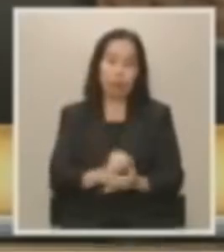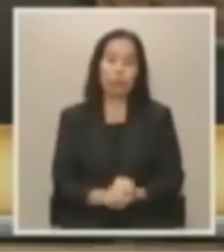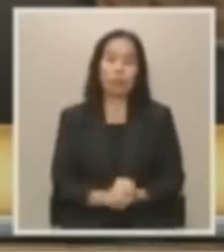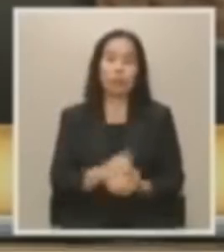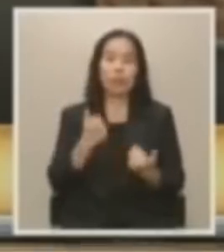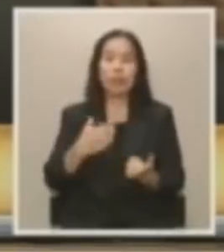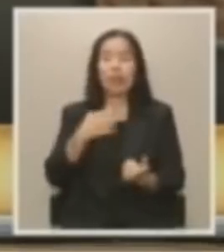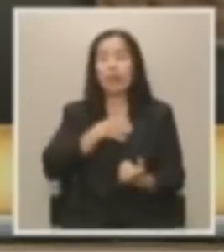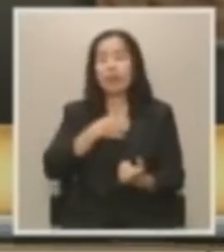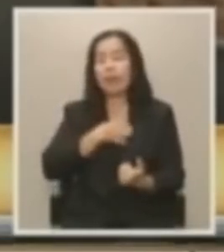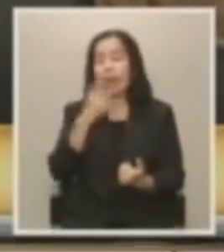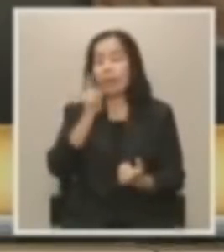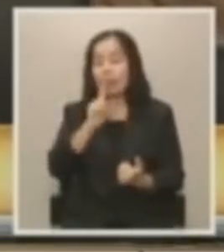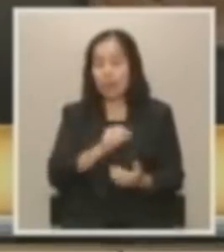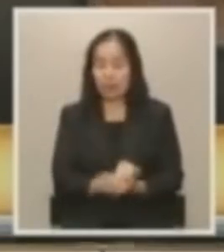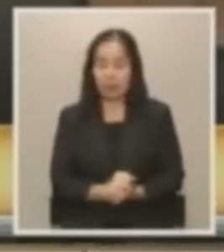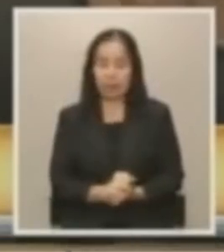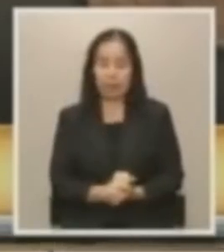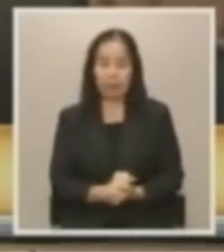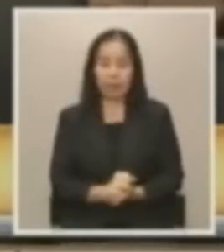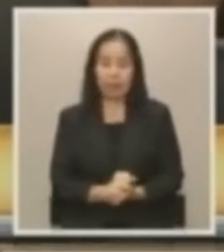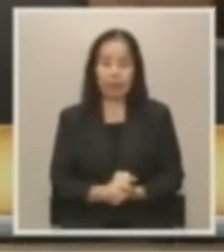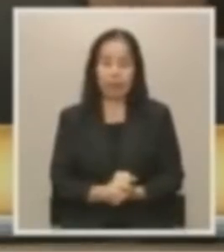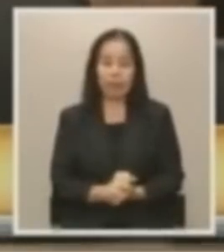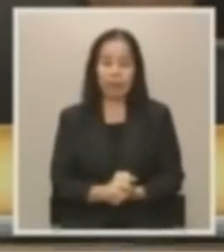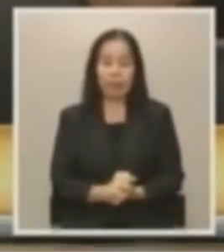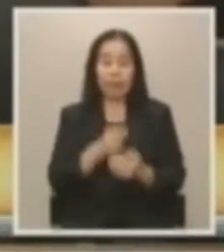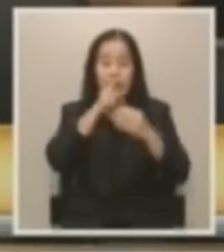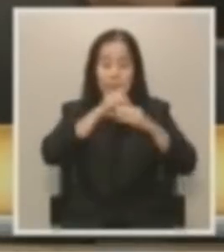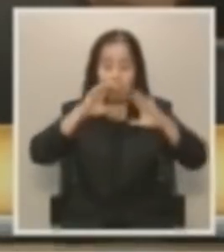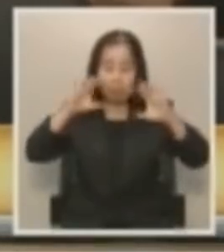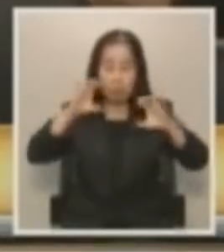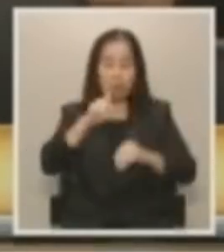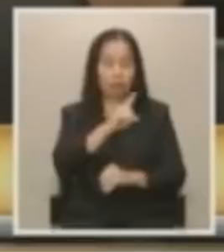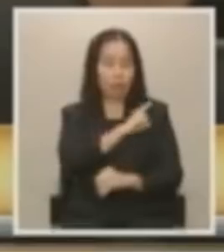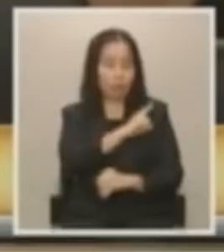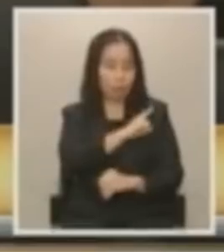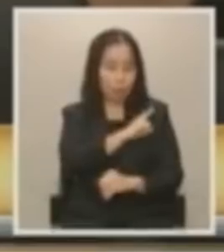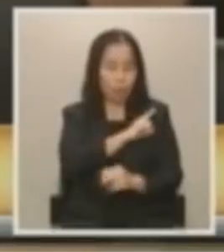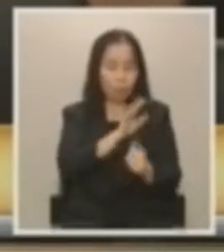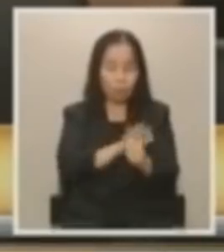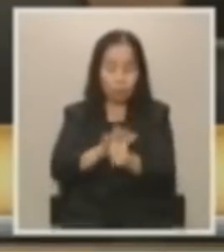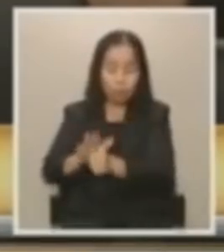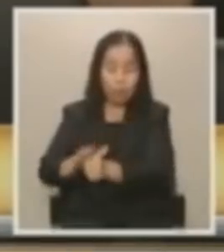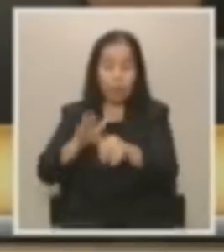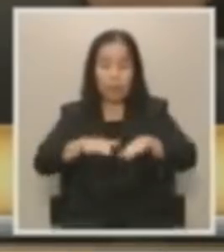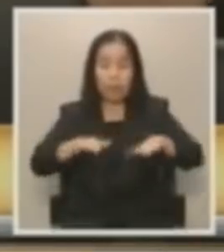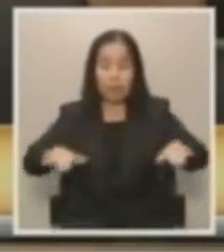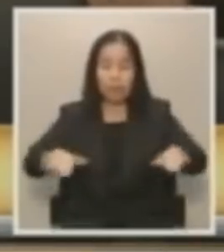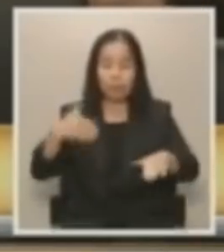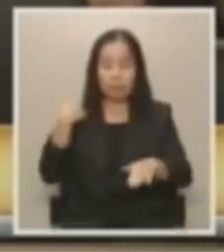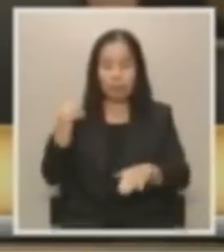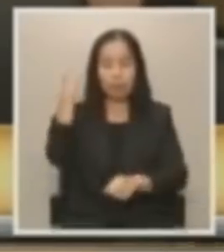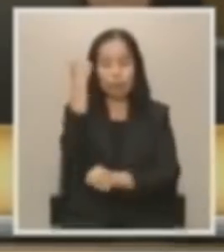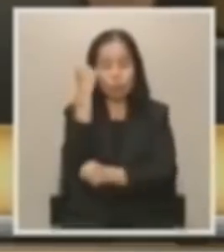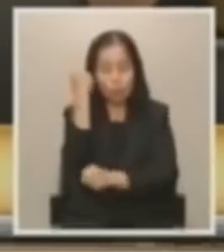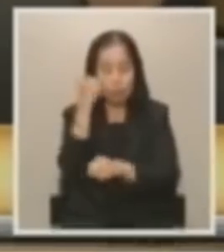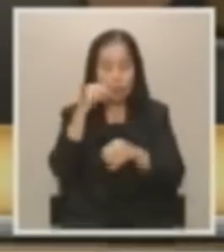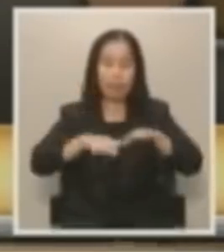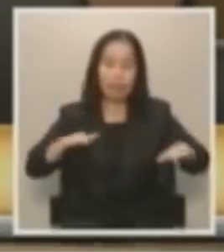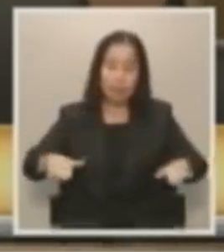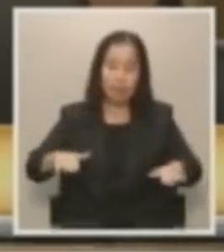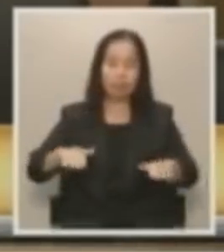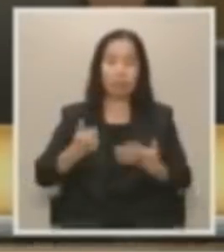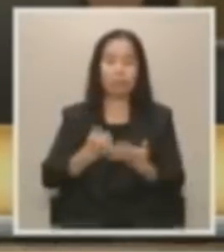หวังว่าท่านจะดูแลเด็กๆที่ขาดแคลนและที่ย